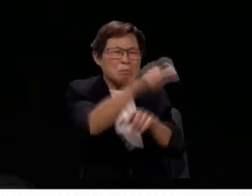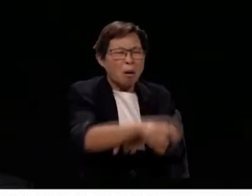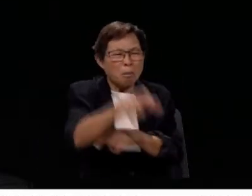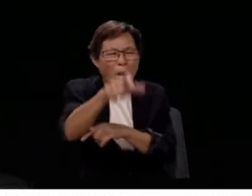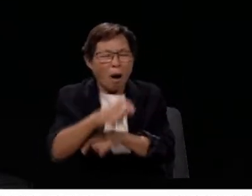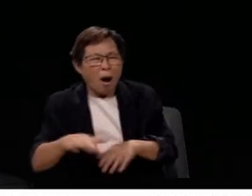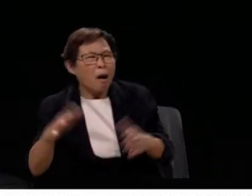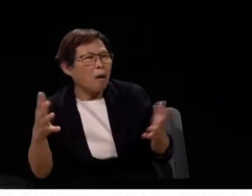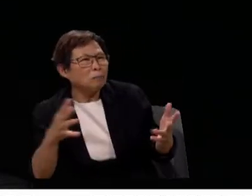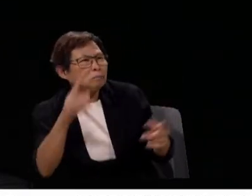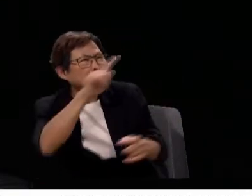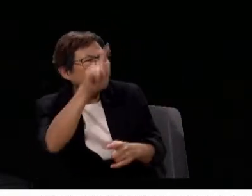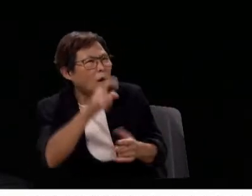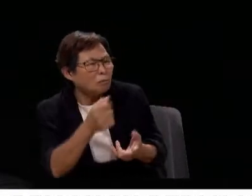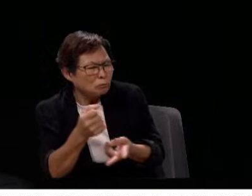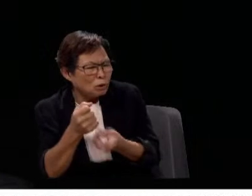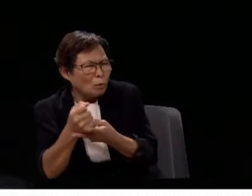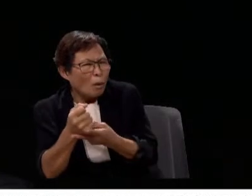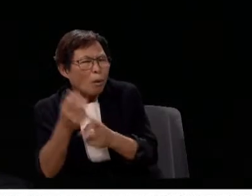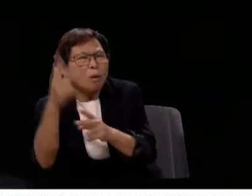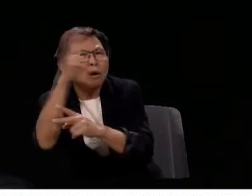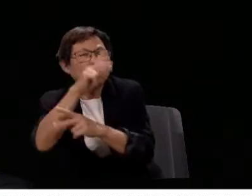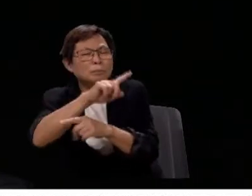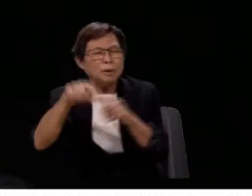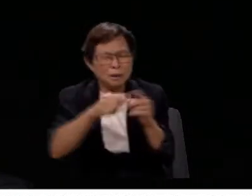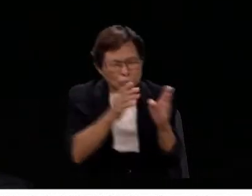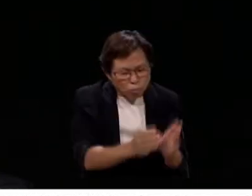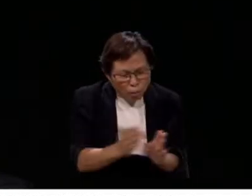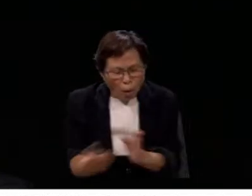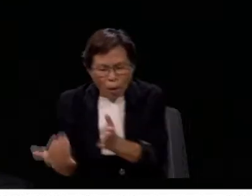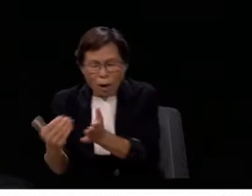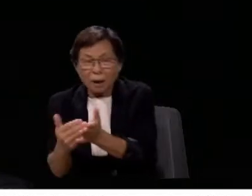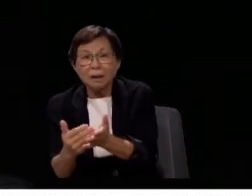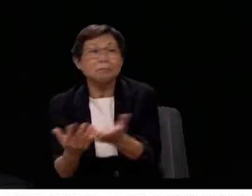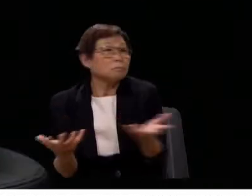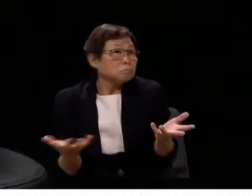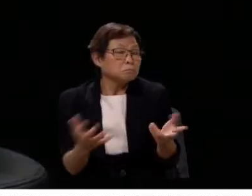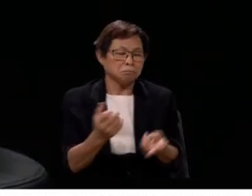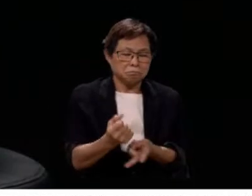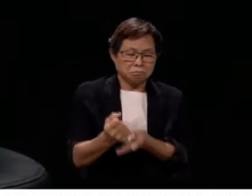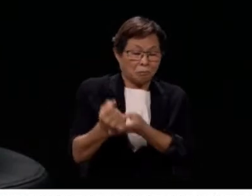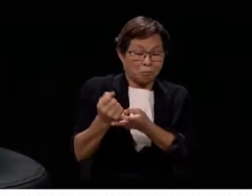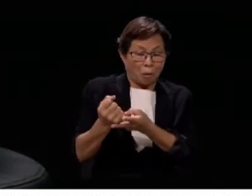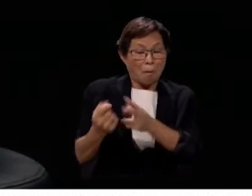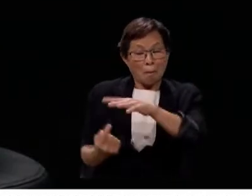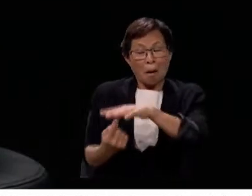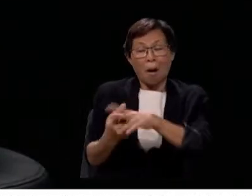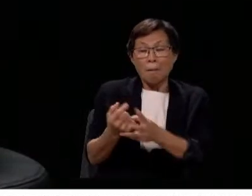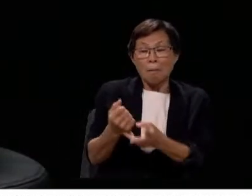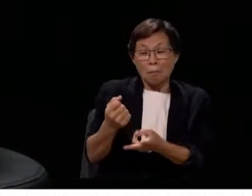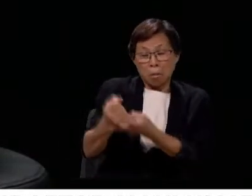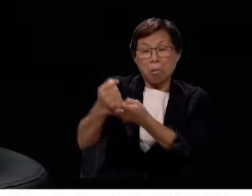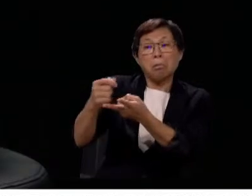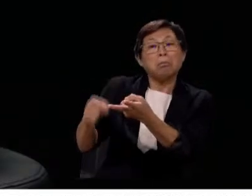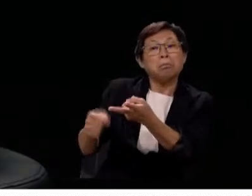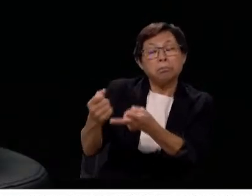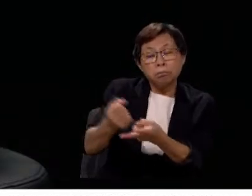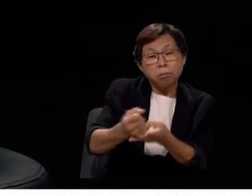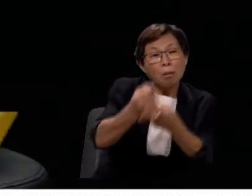gimana penjimatan ini kepada pihak kerajaan avidemux tuturan ini dilakukan penyematan itu akan timbul hdv